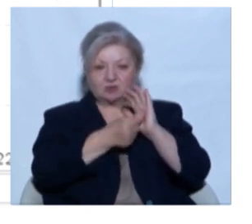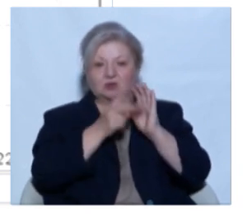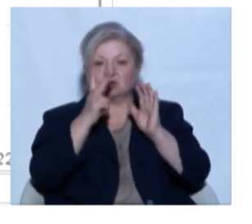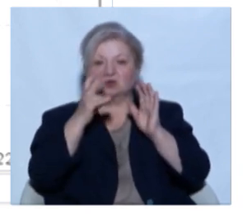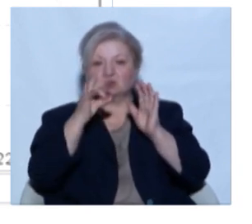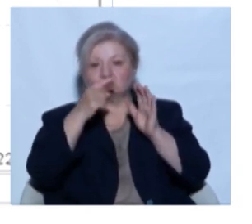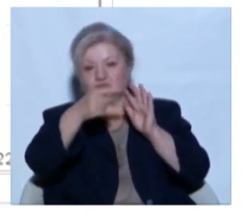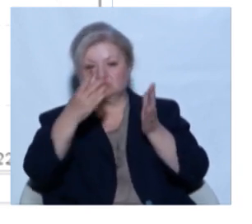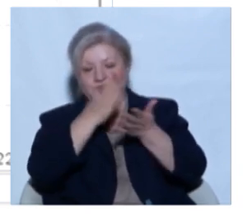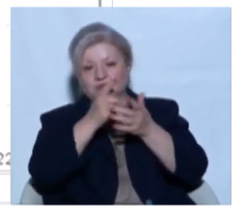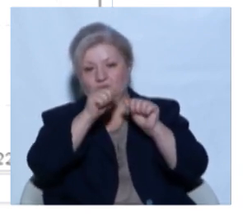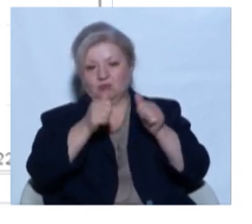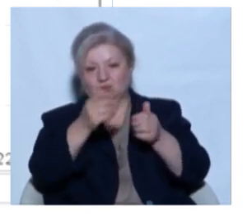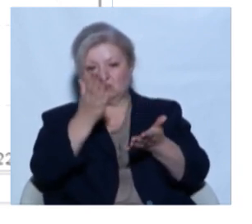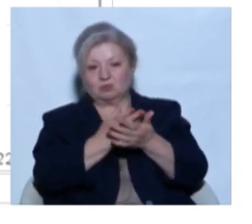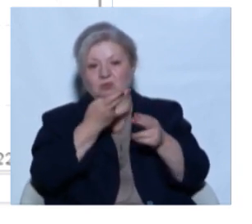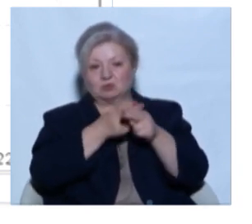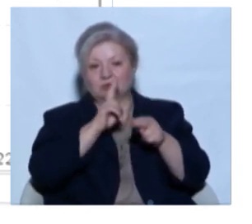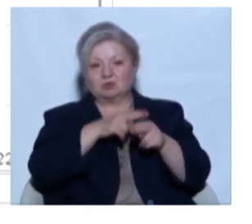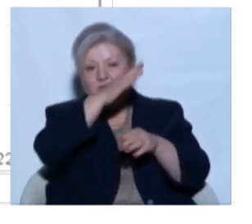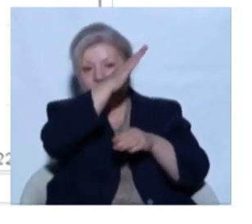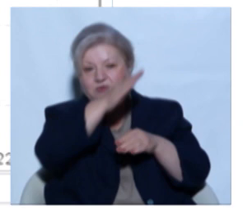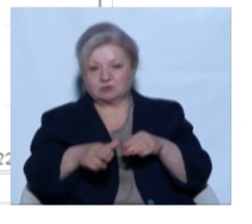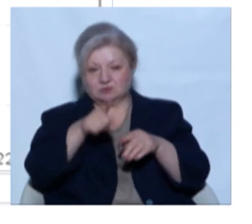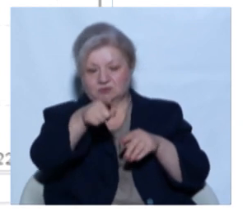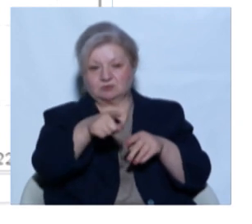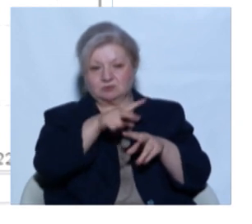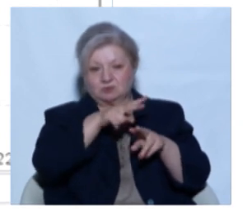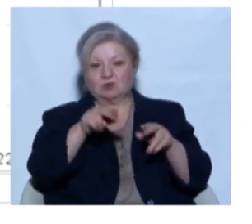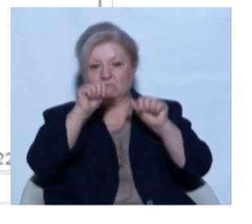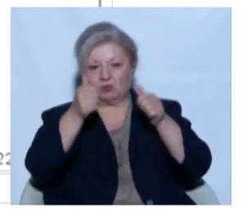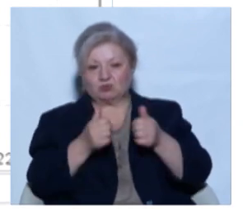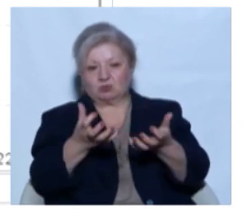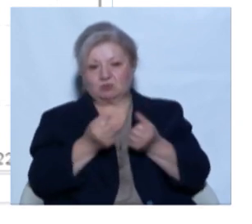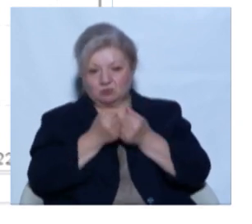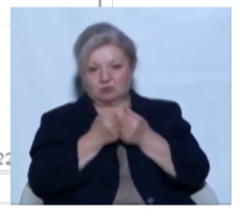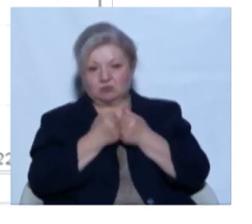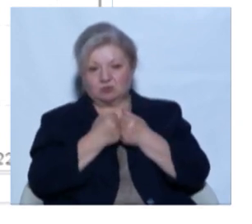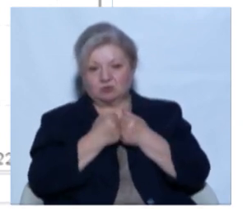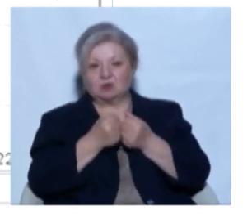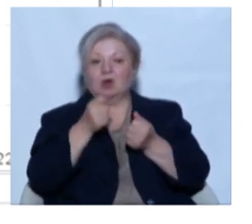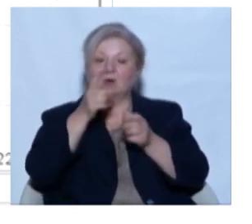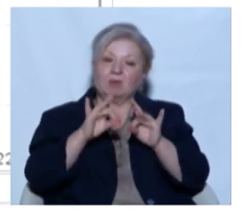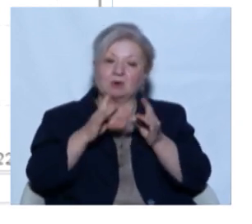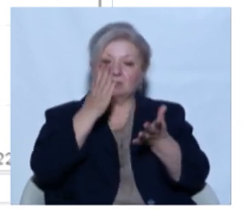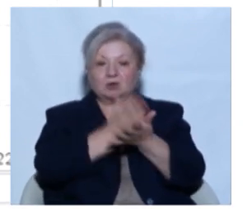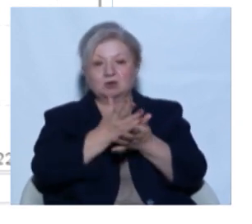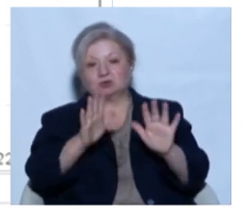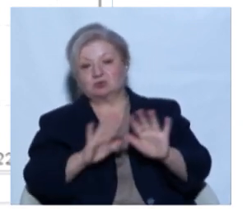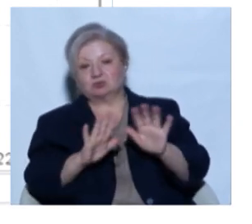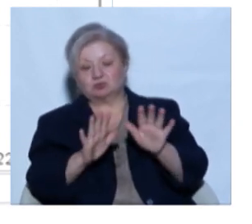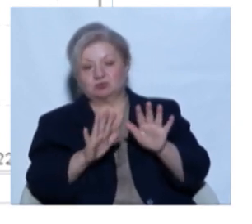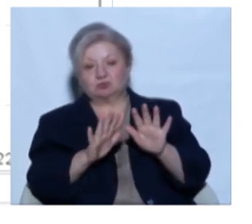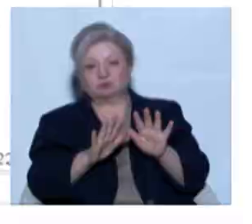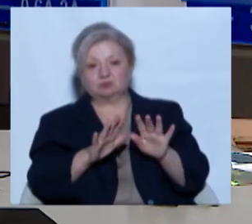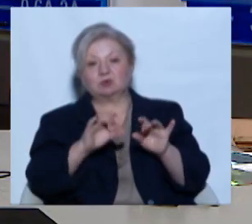რომ ეს იგამრავლებელი კოსინუს ბეტაზე ისევ h პირველს მინუს h მეორეა. ამრიგად დახრილი სიბრტყისათვის იგივე ფორმულა